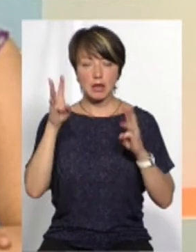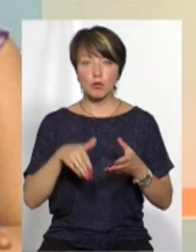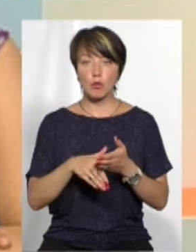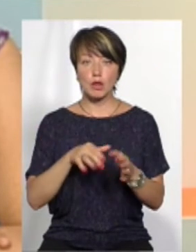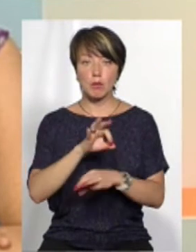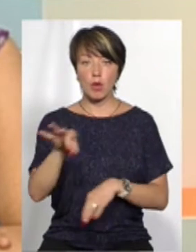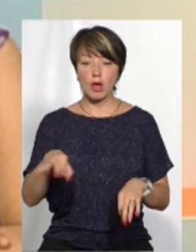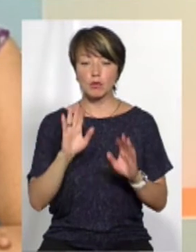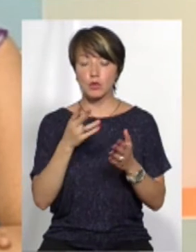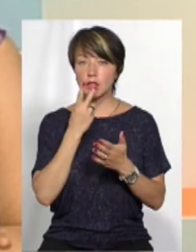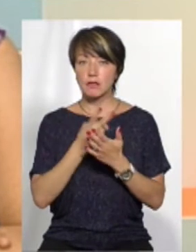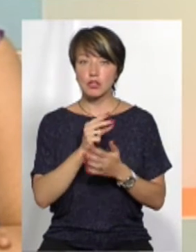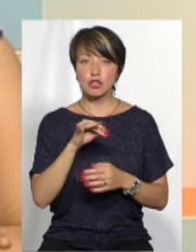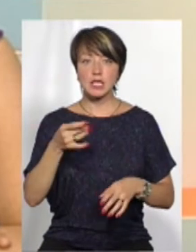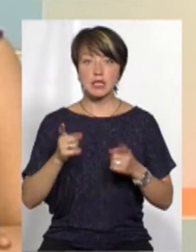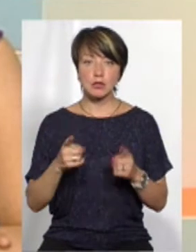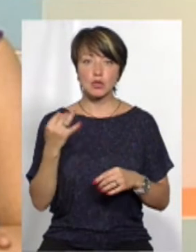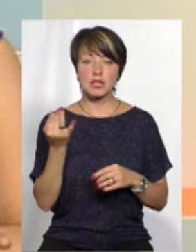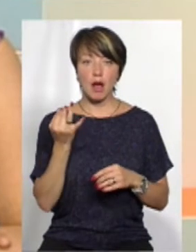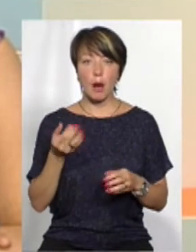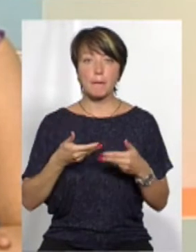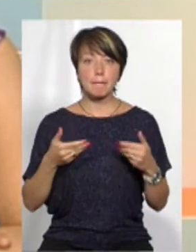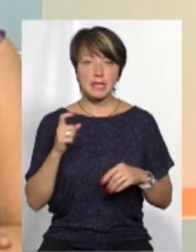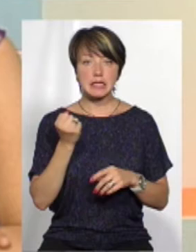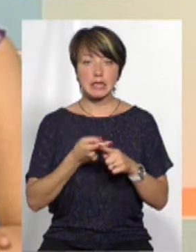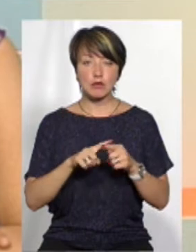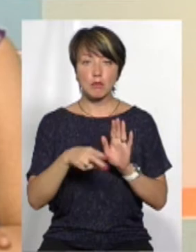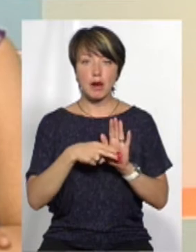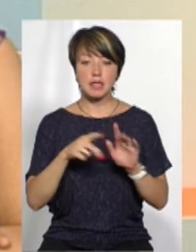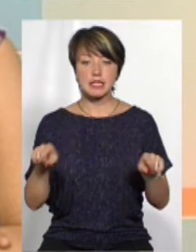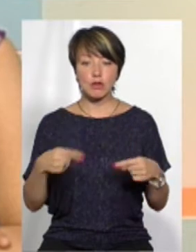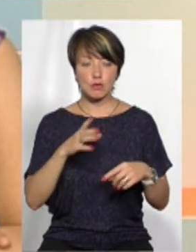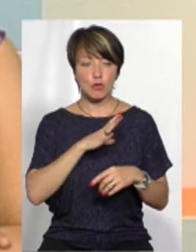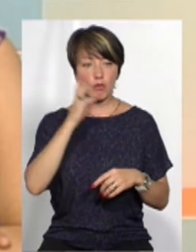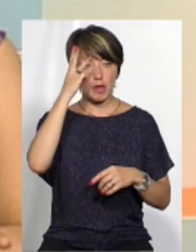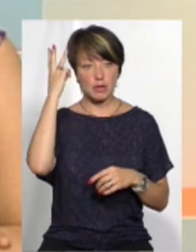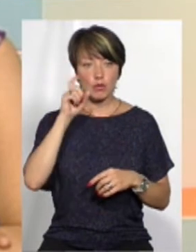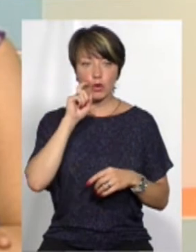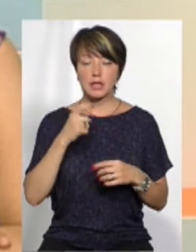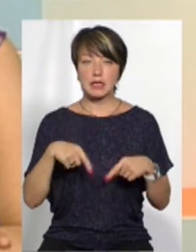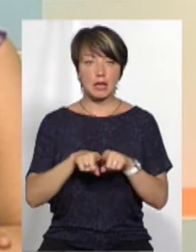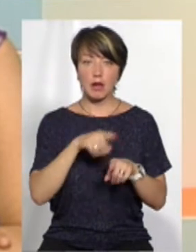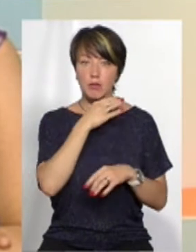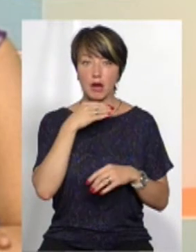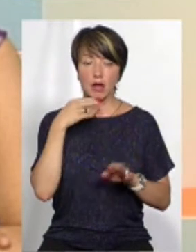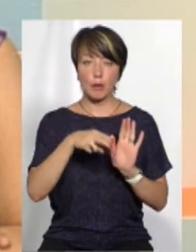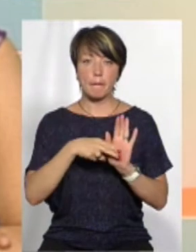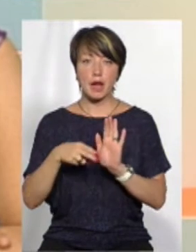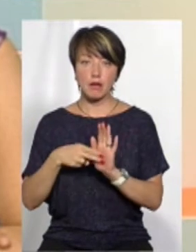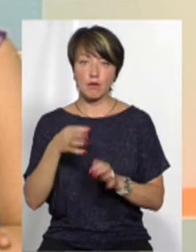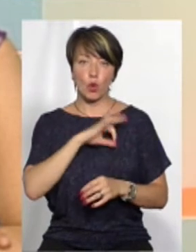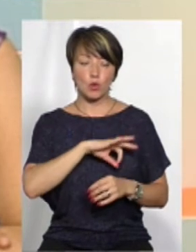допомогли з цим проектом, будуть дивитися, чи дійсно цікаво. Ну, ми за те, щоб цей бренд створився і був в Хмельницькому, тому що в Україні зараз не так багато брендів,